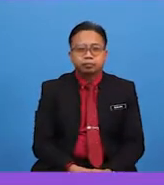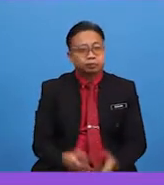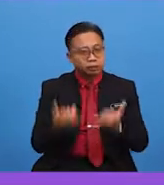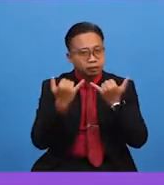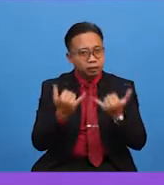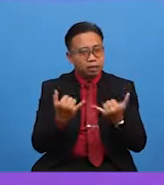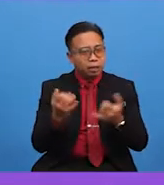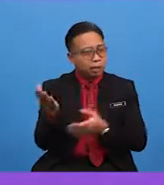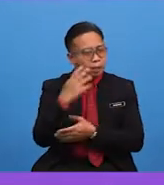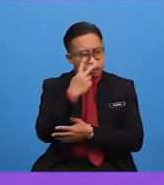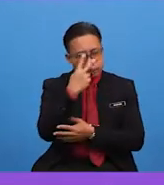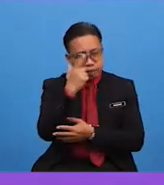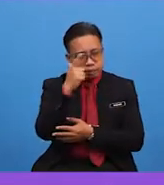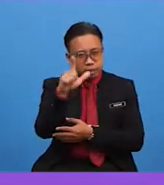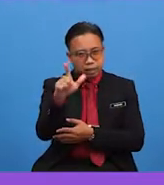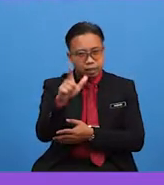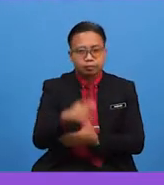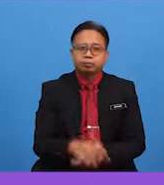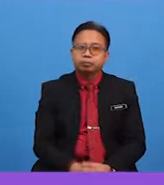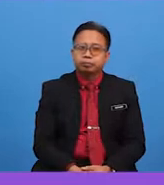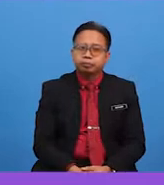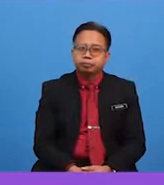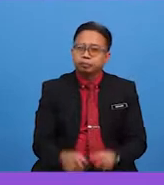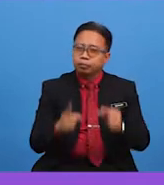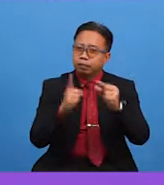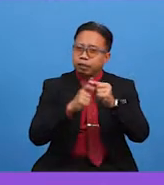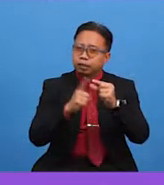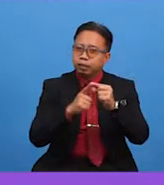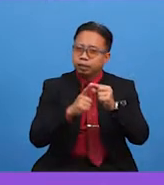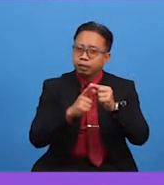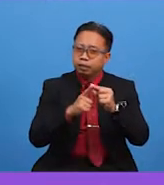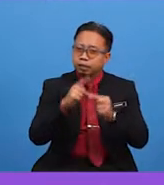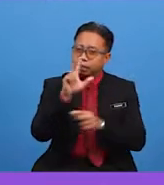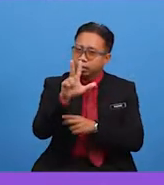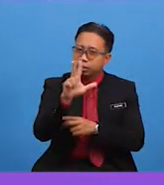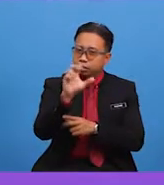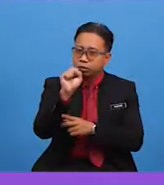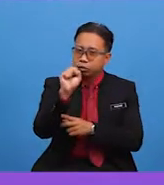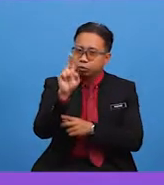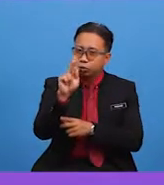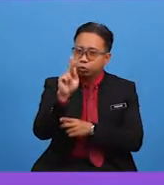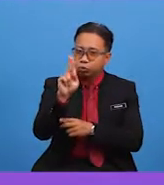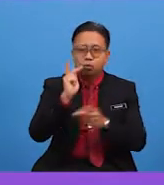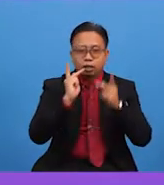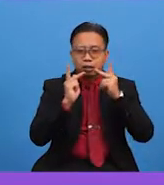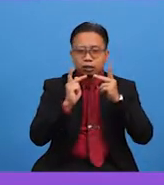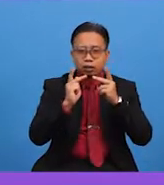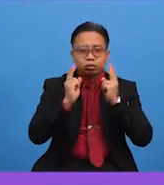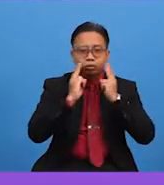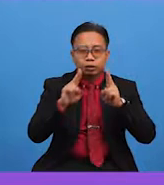Sekarang, mari kita lihat beberapa perkataan 3 suku kata yang telah Ustazah